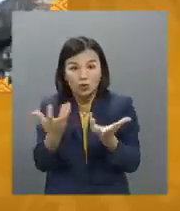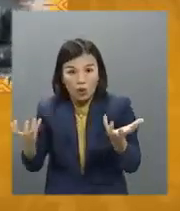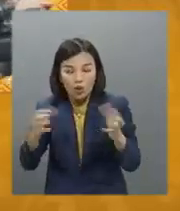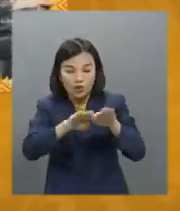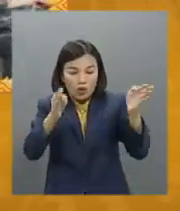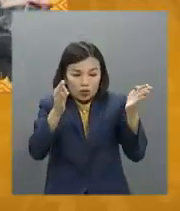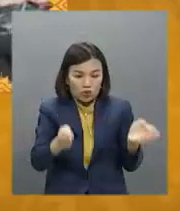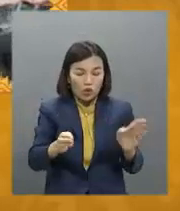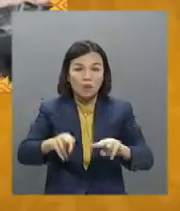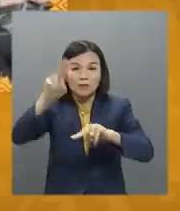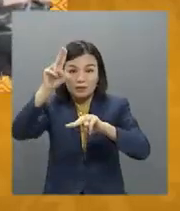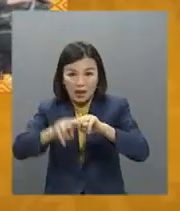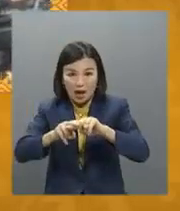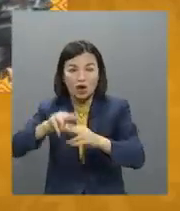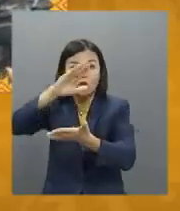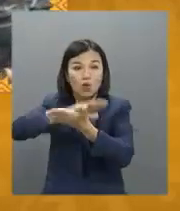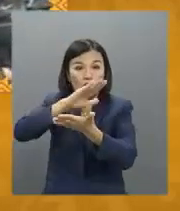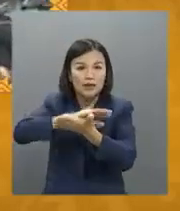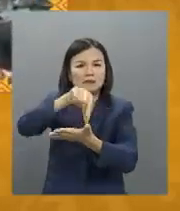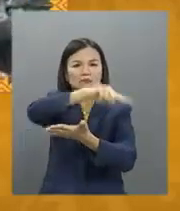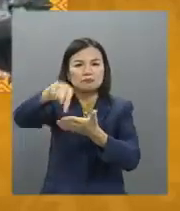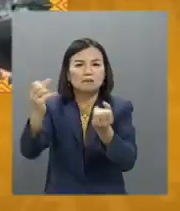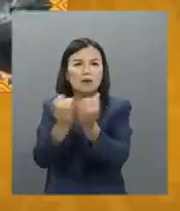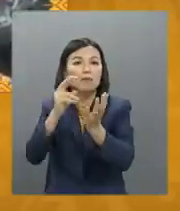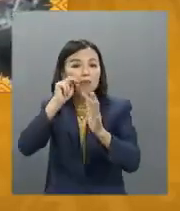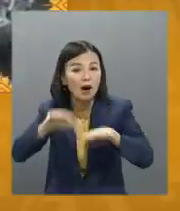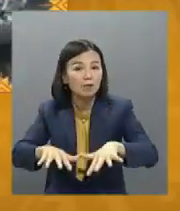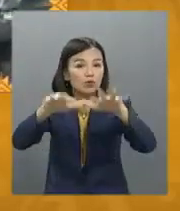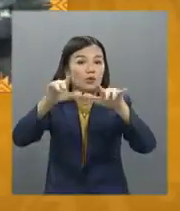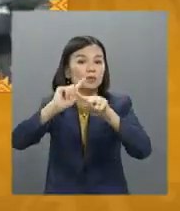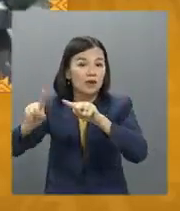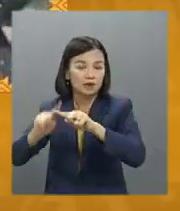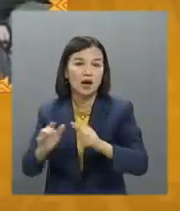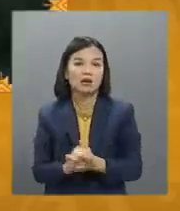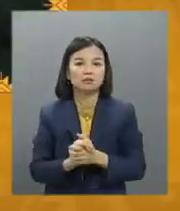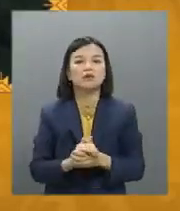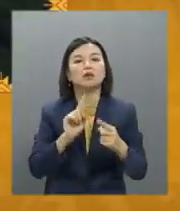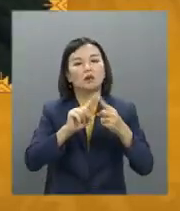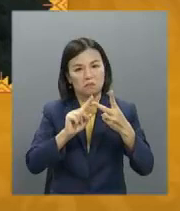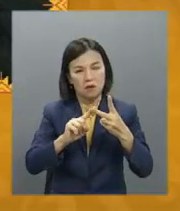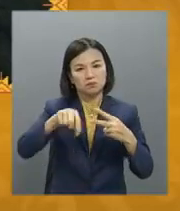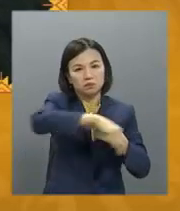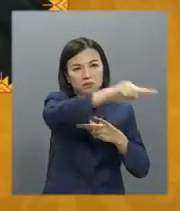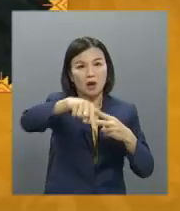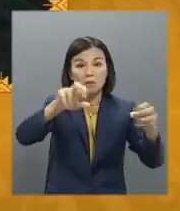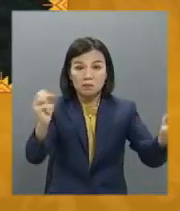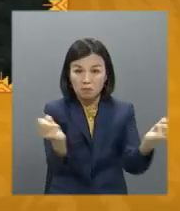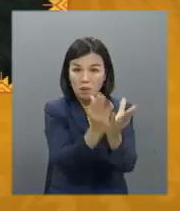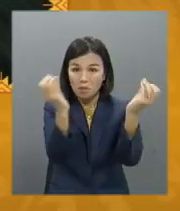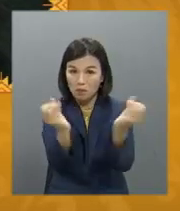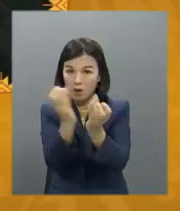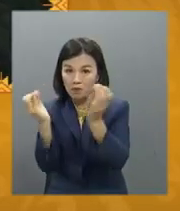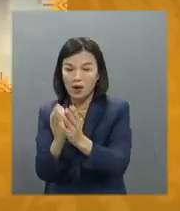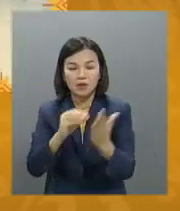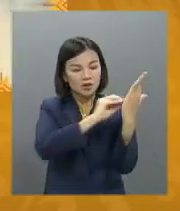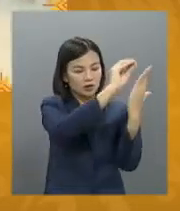วมทั้งจัดหาครุภัณฑ์โต๊ะเก้าอี้สำหรับโรงเรียนที่ได้รับความเสียหายอีกหนึ่งอุทกภัยที่มี